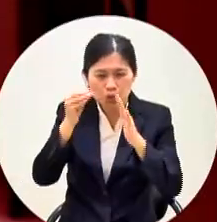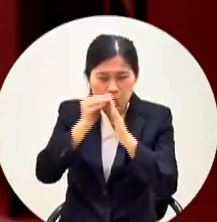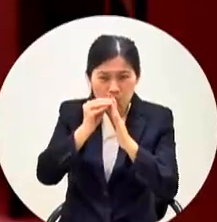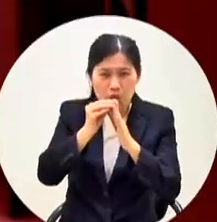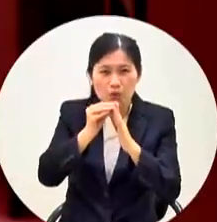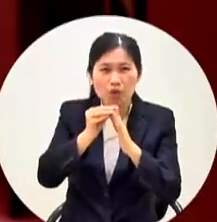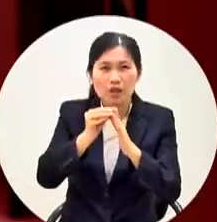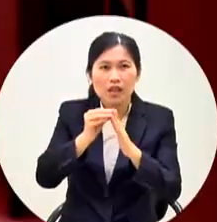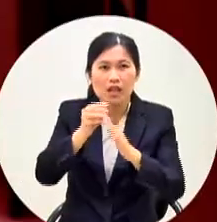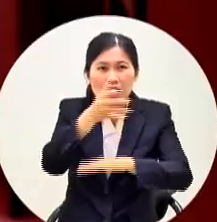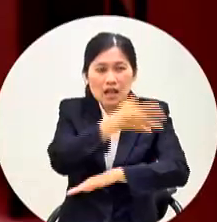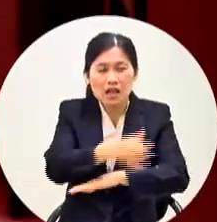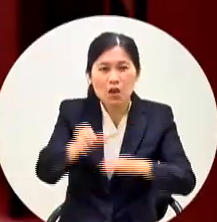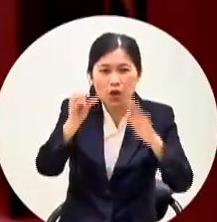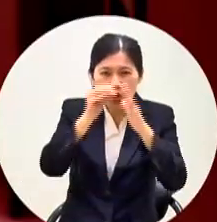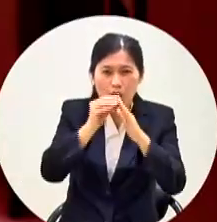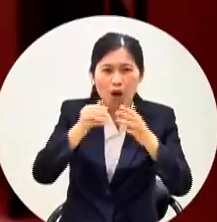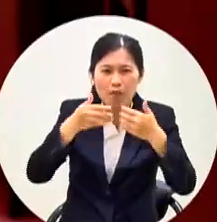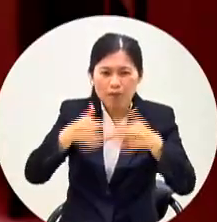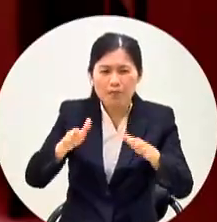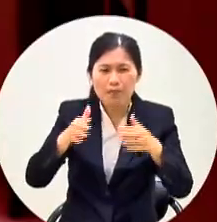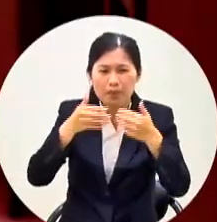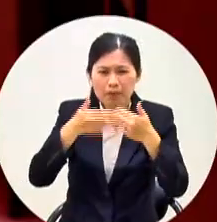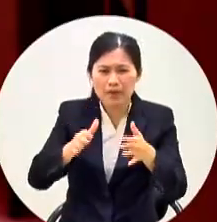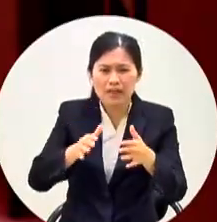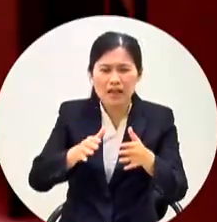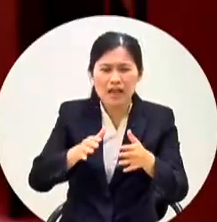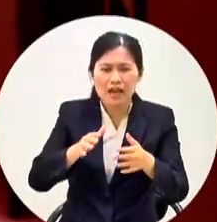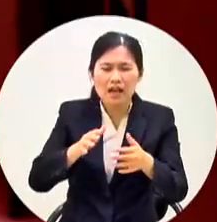部落照顾好，不要变成小林第二。